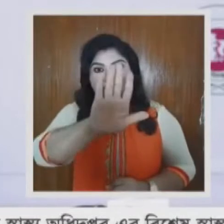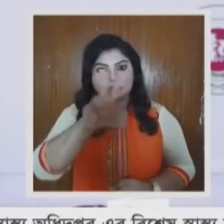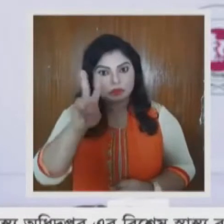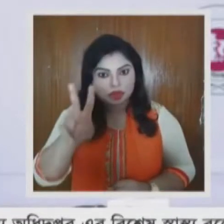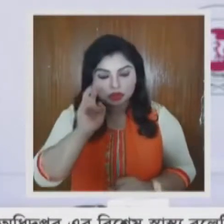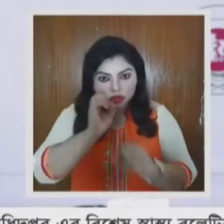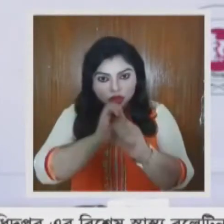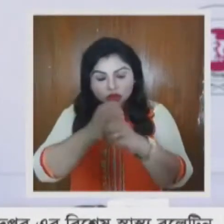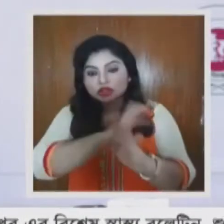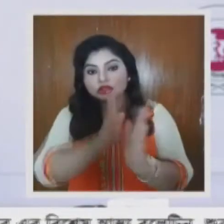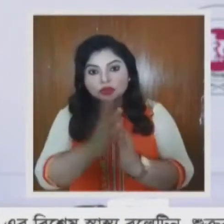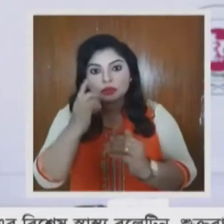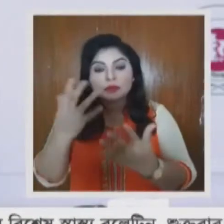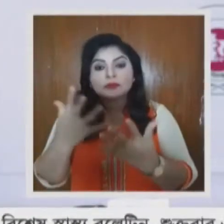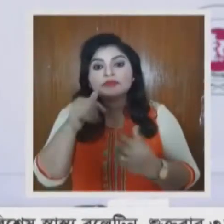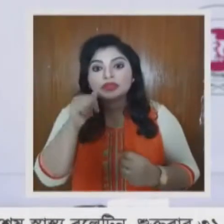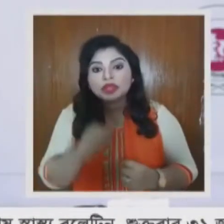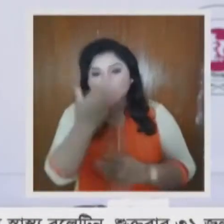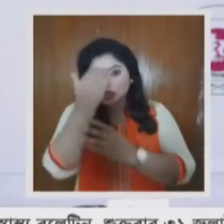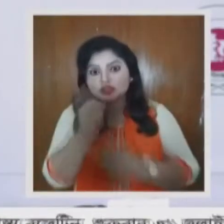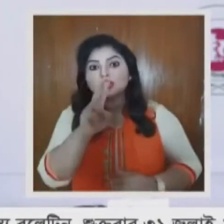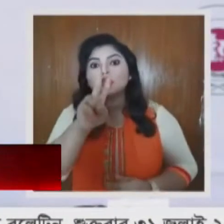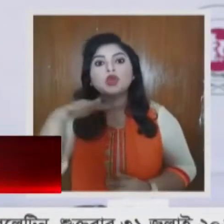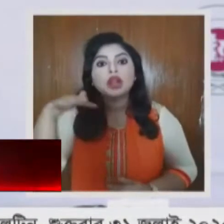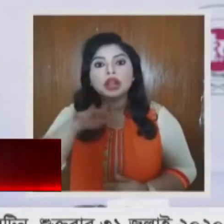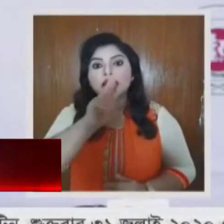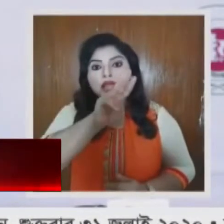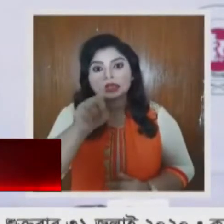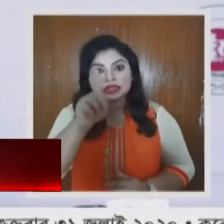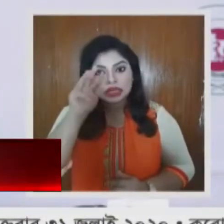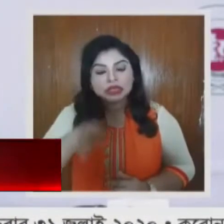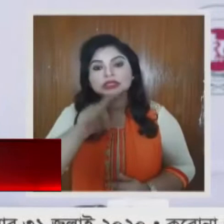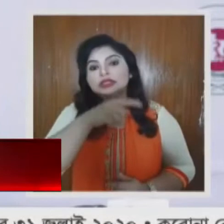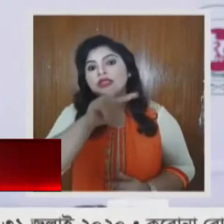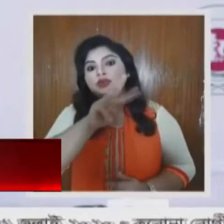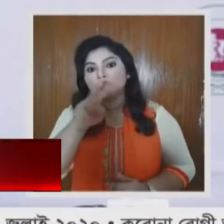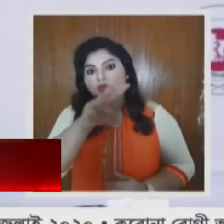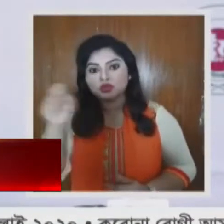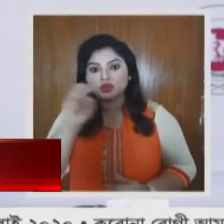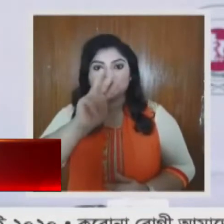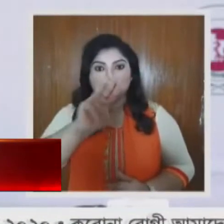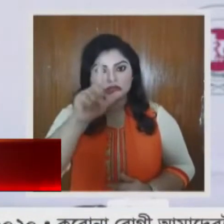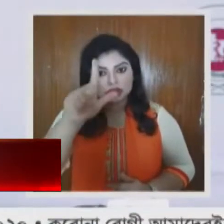24 ঘন্টায় যা পরীক্ষা হয়েছে তাতে শনাক্ত হয়েছে 2772 জন। এ পর্যন্ত শনাক্ত